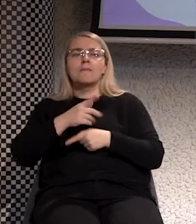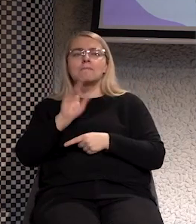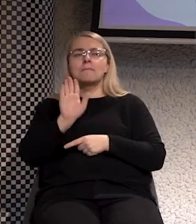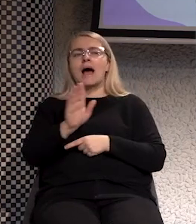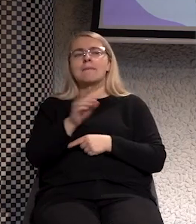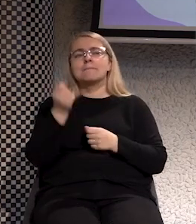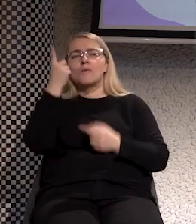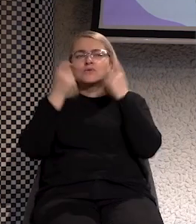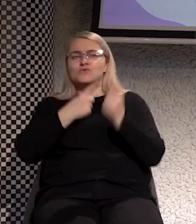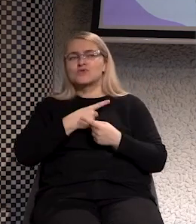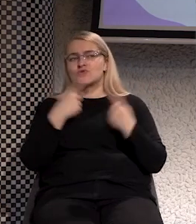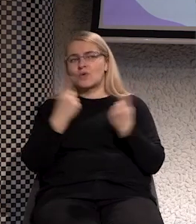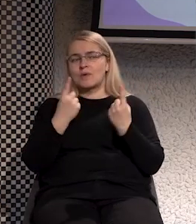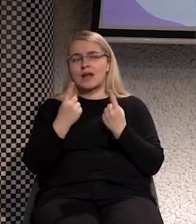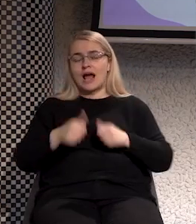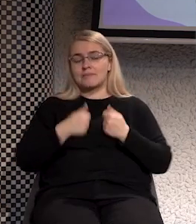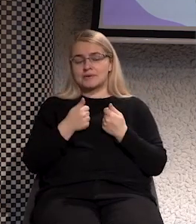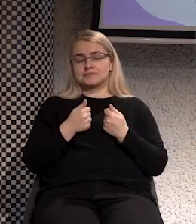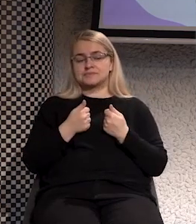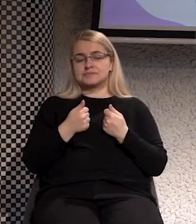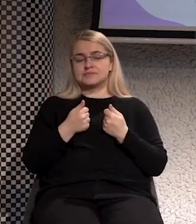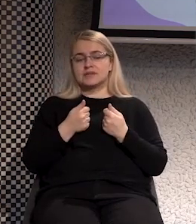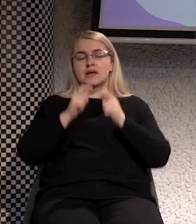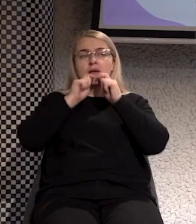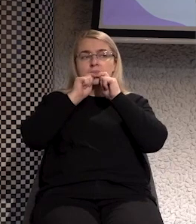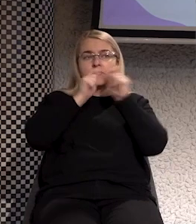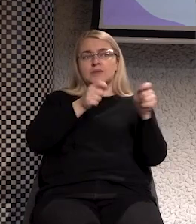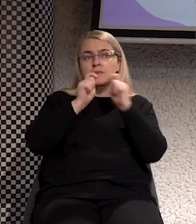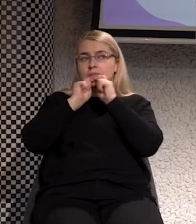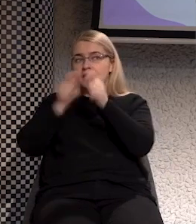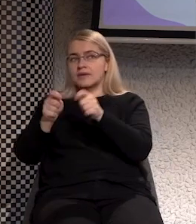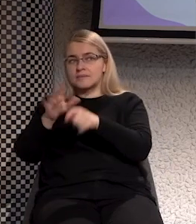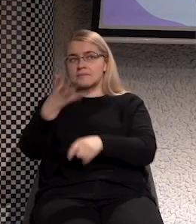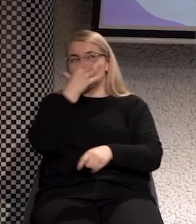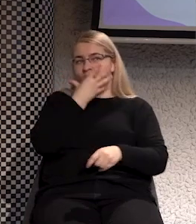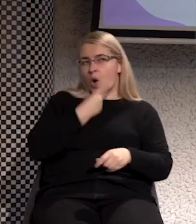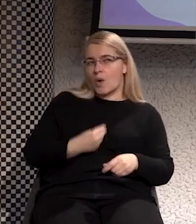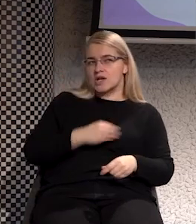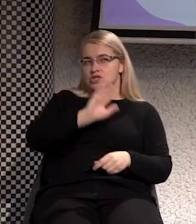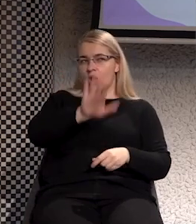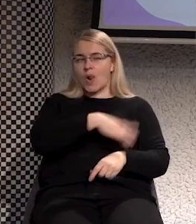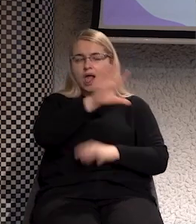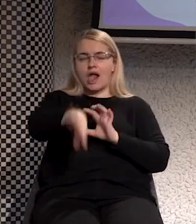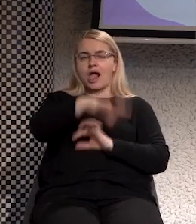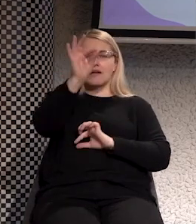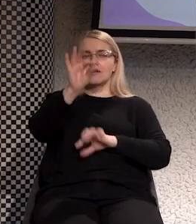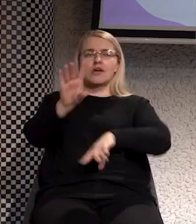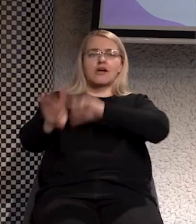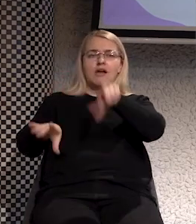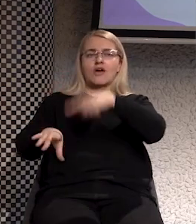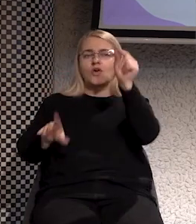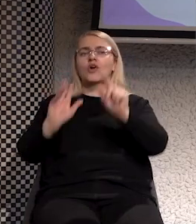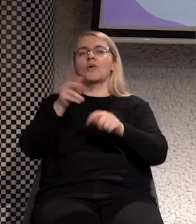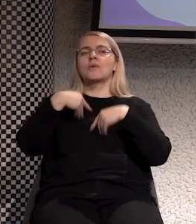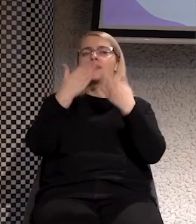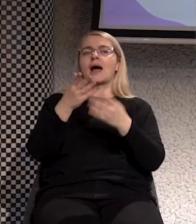żeby przerwa, żeby prezenty na święta, które sobie się w szkole daje, wiecie, jakieś tam losuje się, komu się kupuje prezent, no to oni mówią,